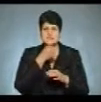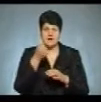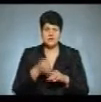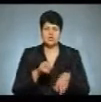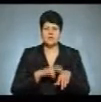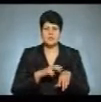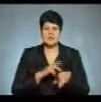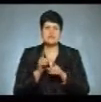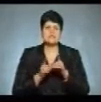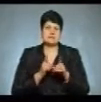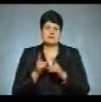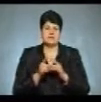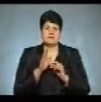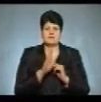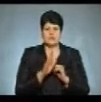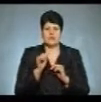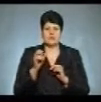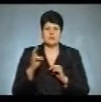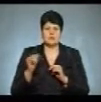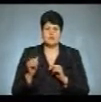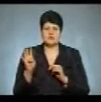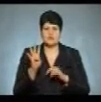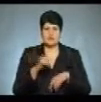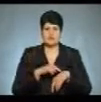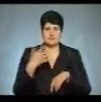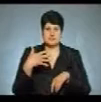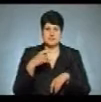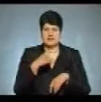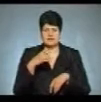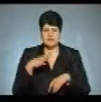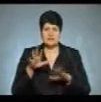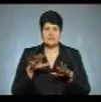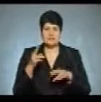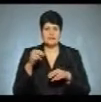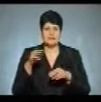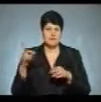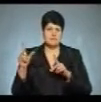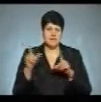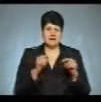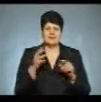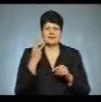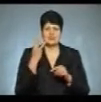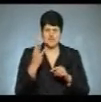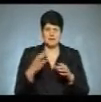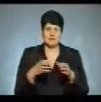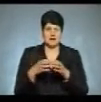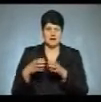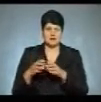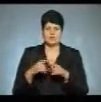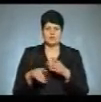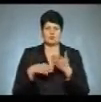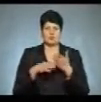швидкої допомоги Вікторія Андріусі, о 4-й годині 50 хвилин на місце ДТП виїжджали 3 бригади швидкої